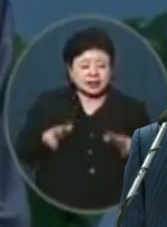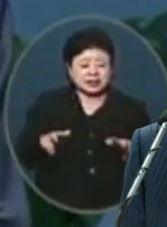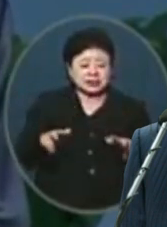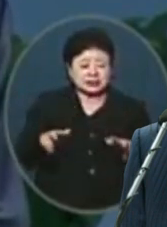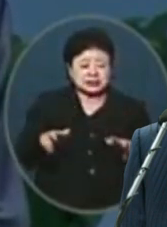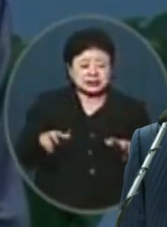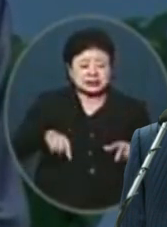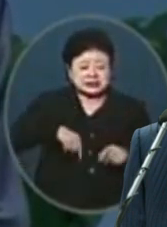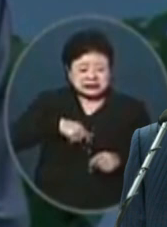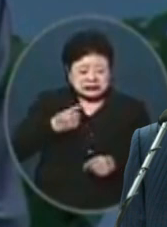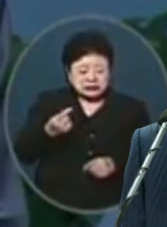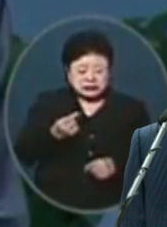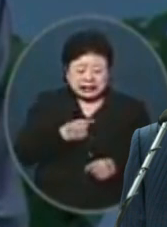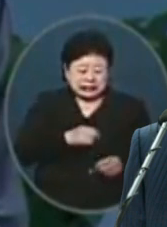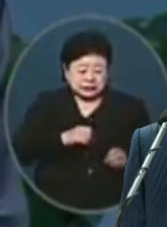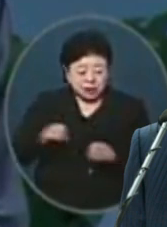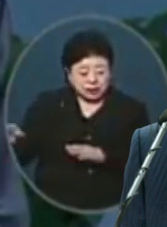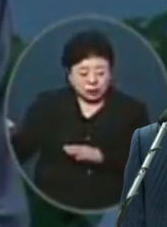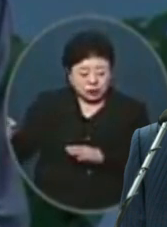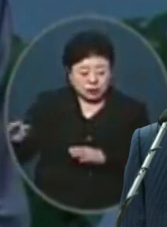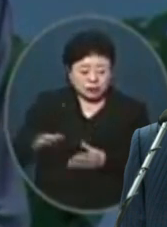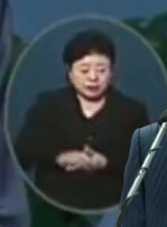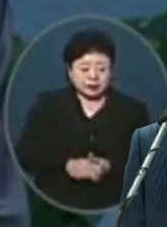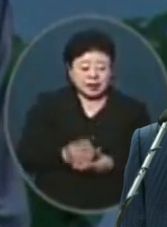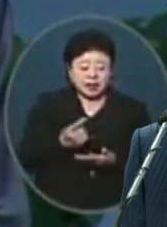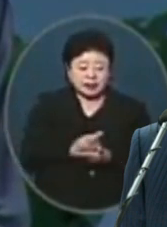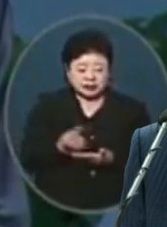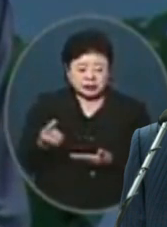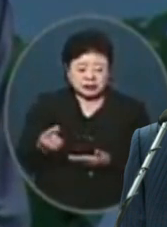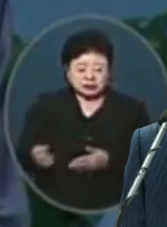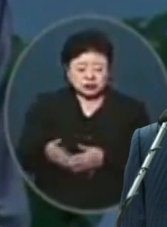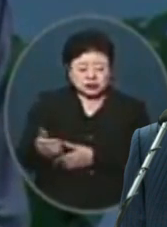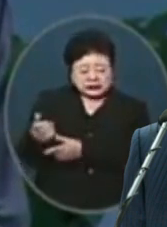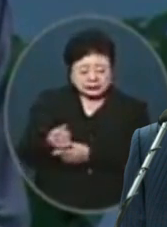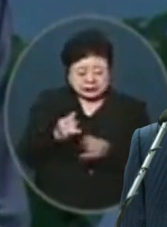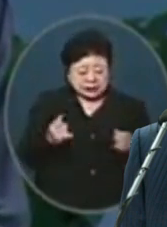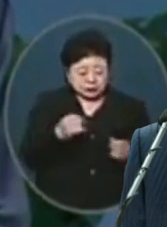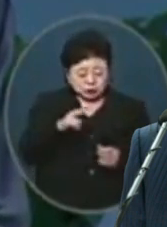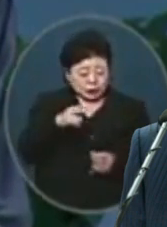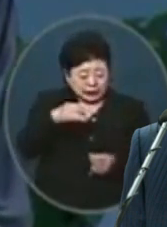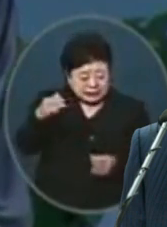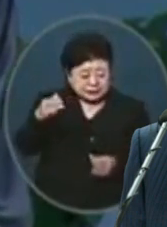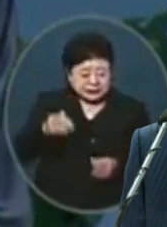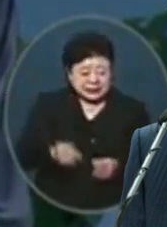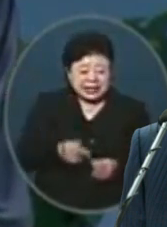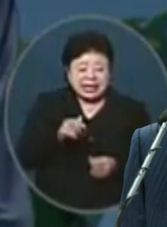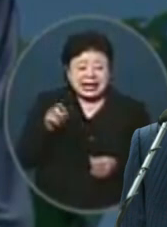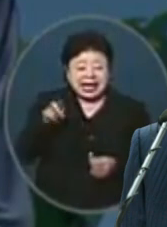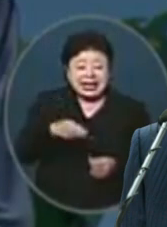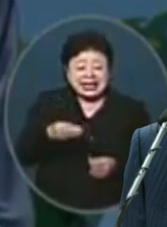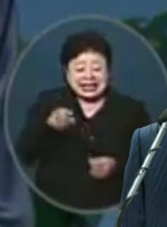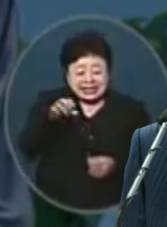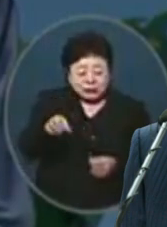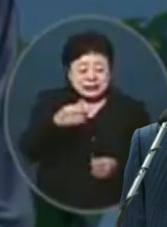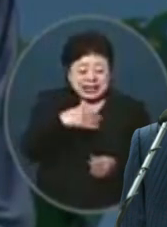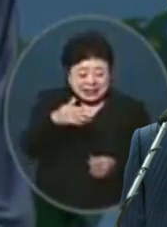자기 스스로도 자기를 버리고 또다시 읍으로 돌아가자 갈릴리로 내려가서